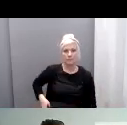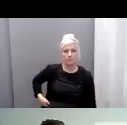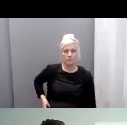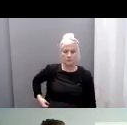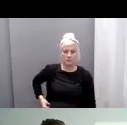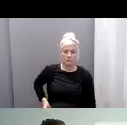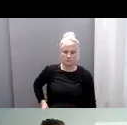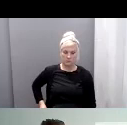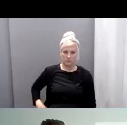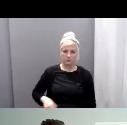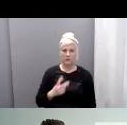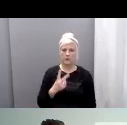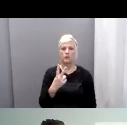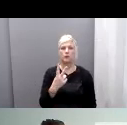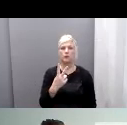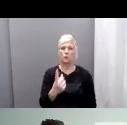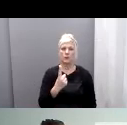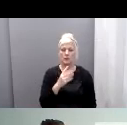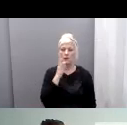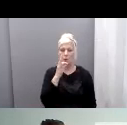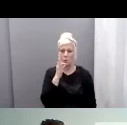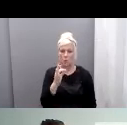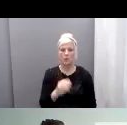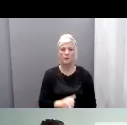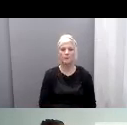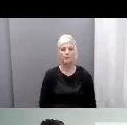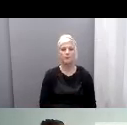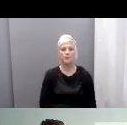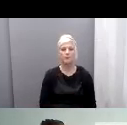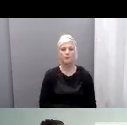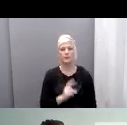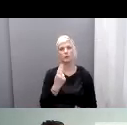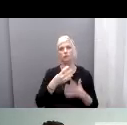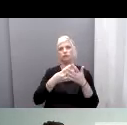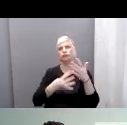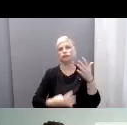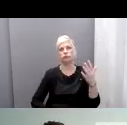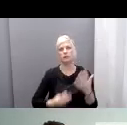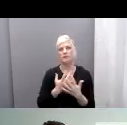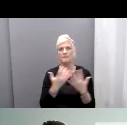Nu har jag två frågor till och jag tänker att nu rasslar in några fler.